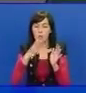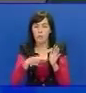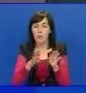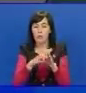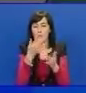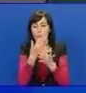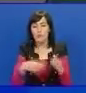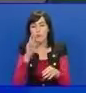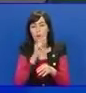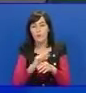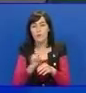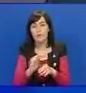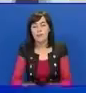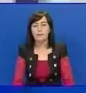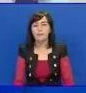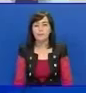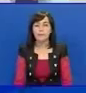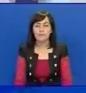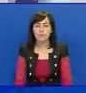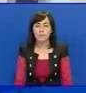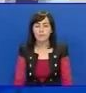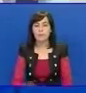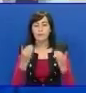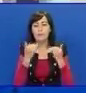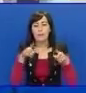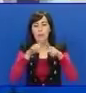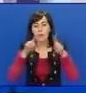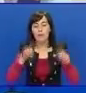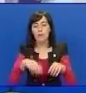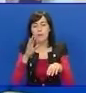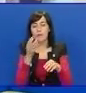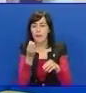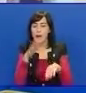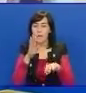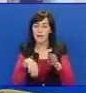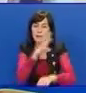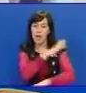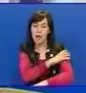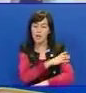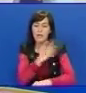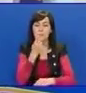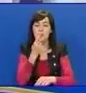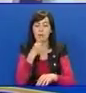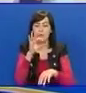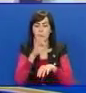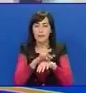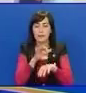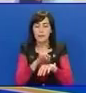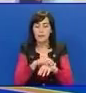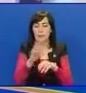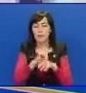қауқарлы. Аппарат широкого спектра лечения. Бұл құрылғының тағы бір ерекшелігі қант диабеті дертінде емдейді. Түрлі